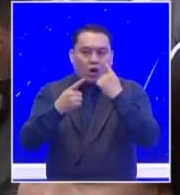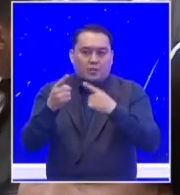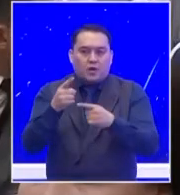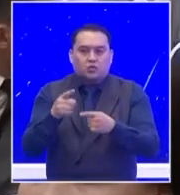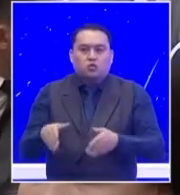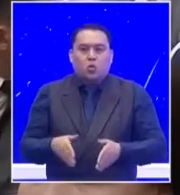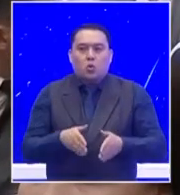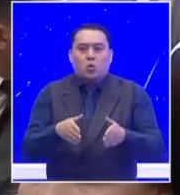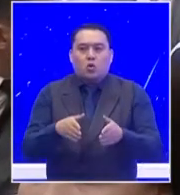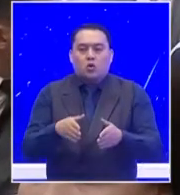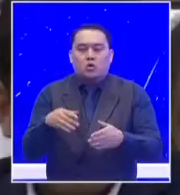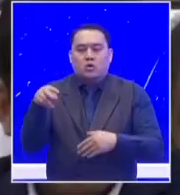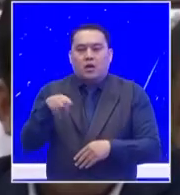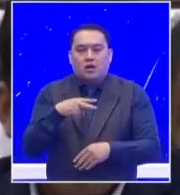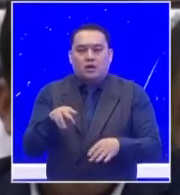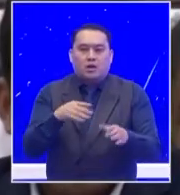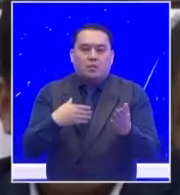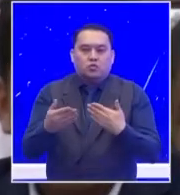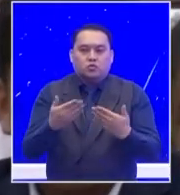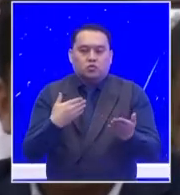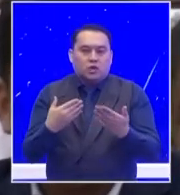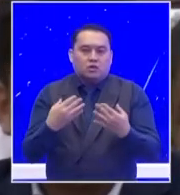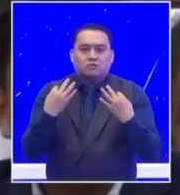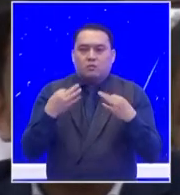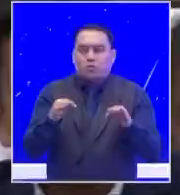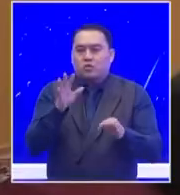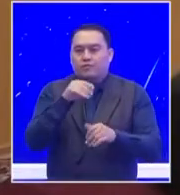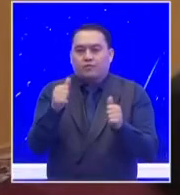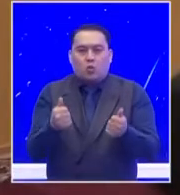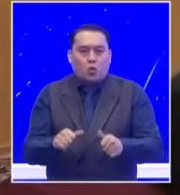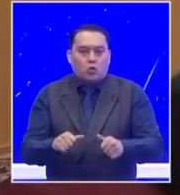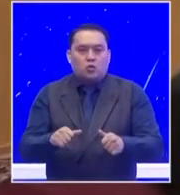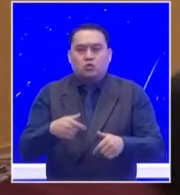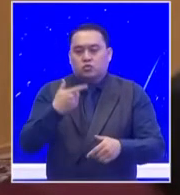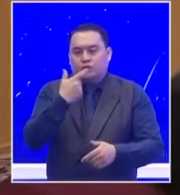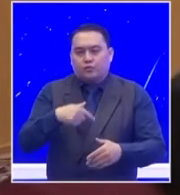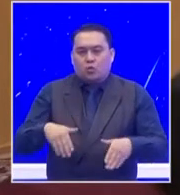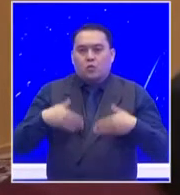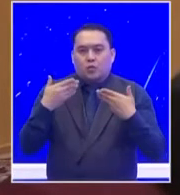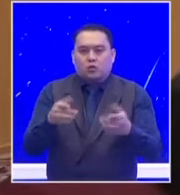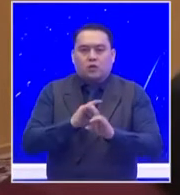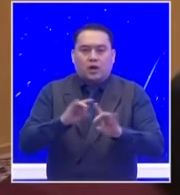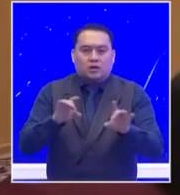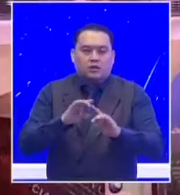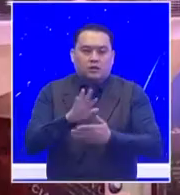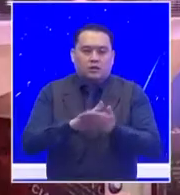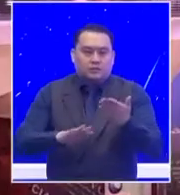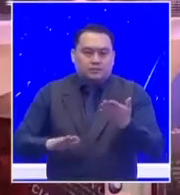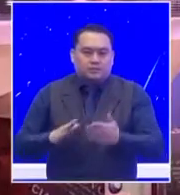жайлы әдебиет туралы кеңінен әңгіме өрбітті. Жиылған оқырманына өлеңдерінде оқып берді. Бұл